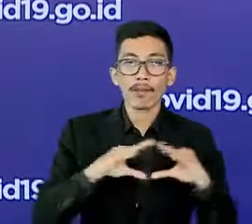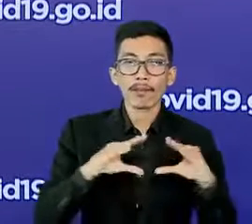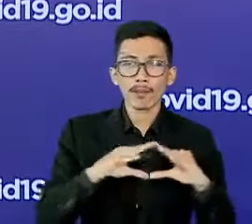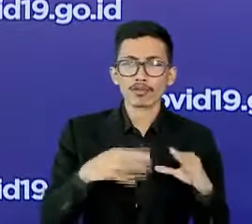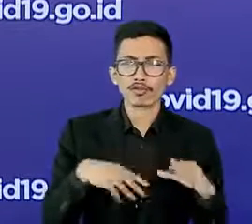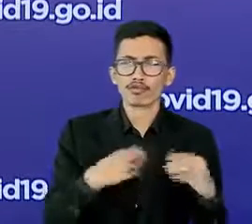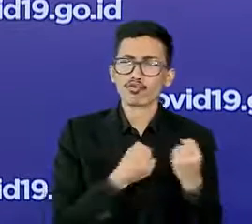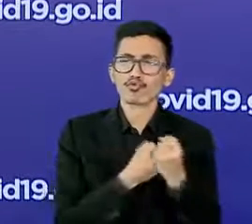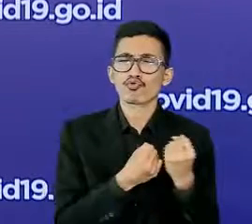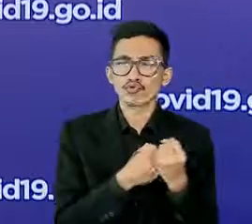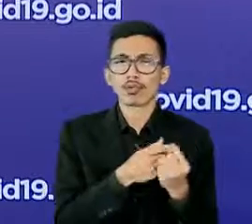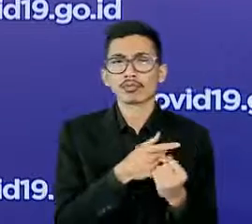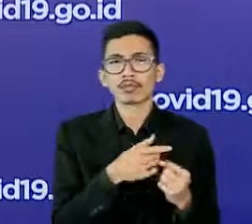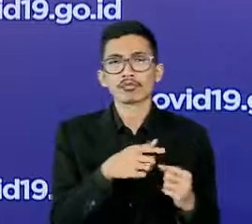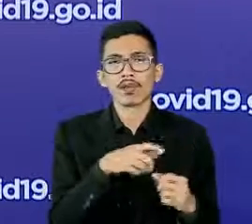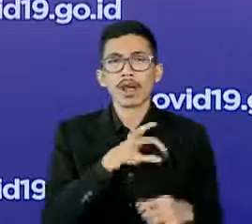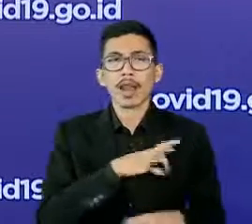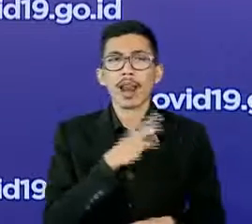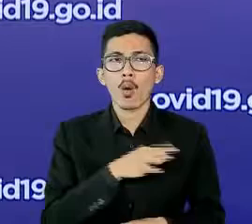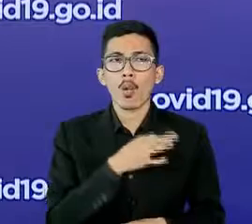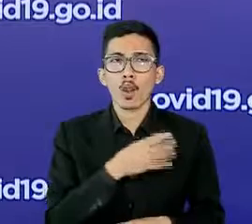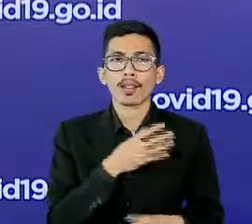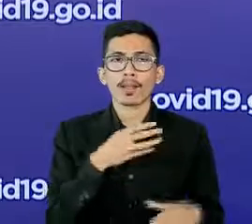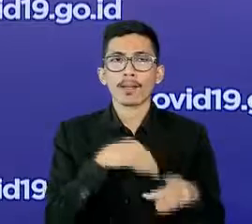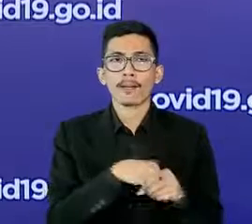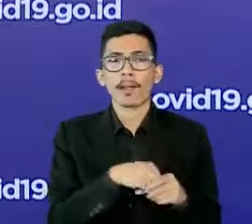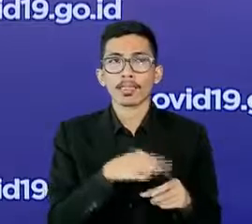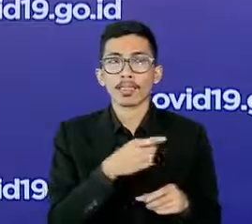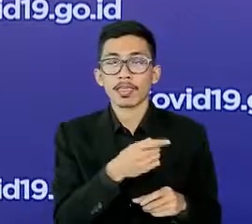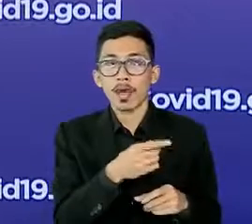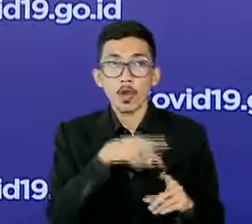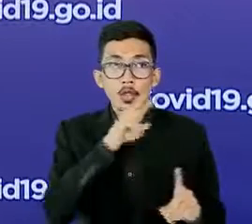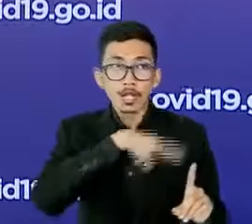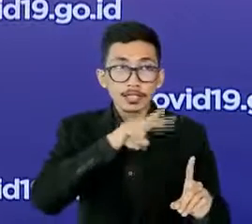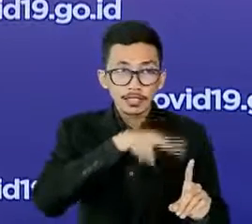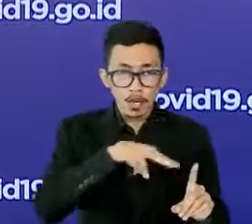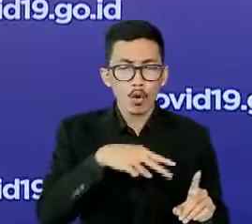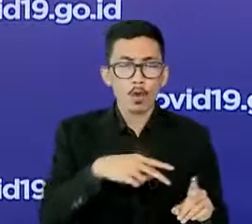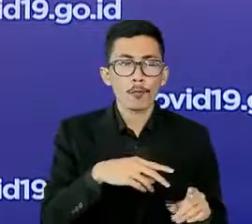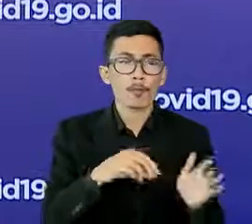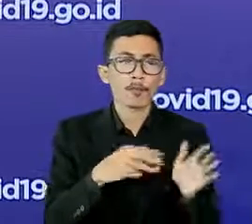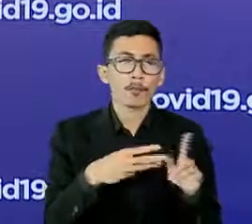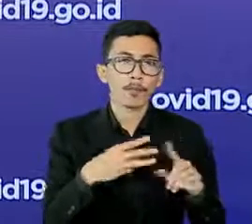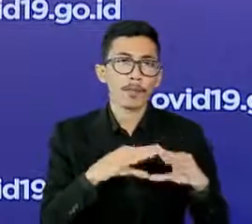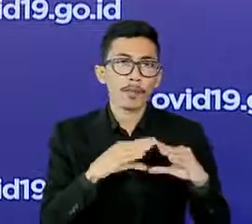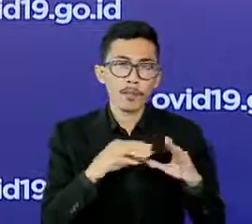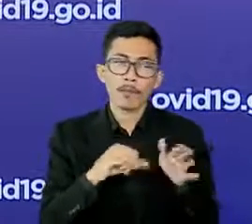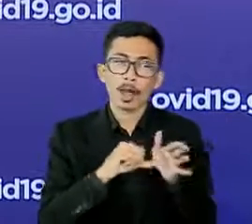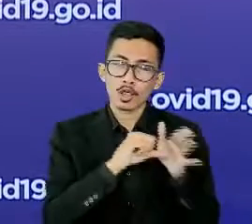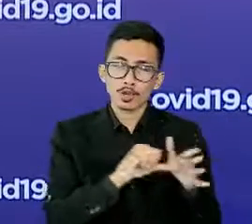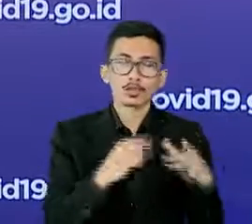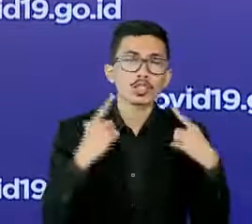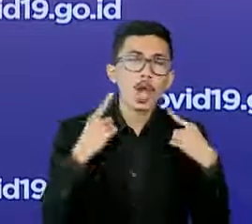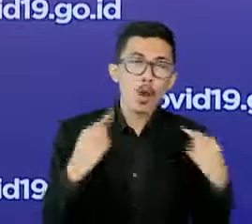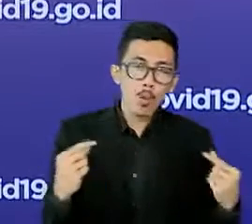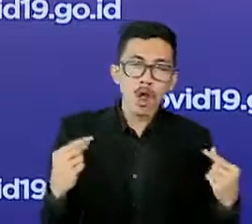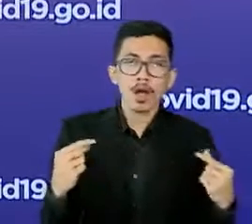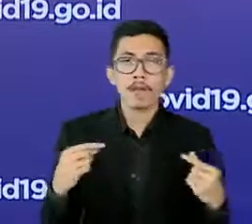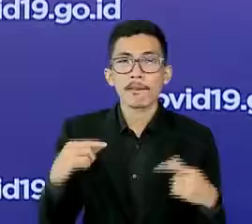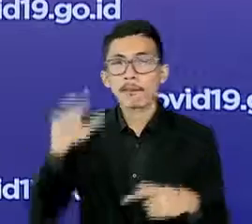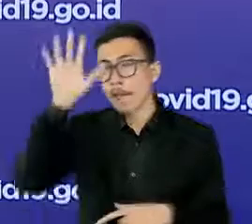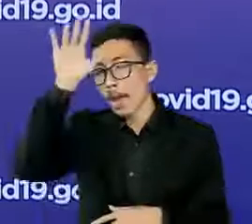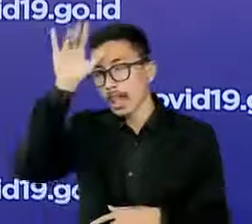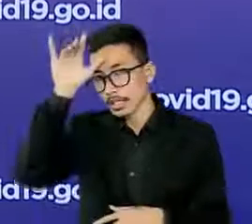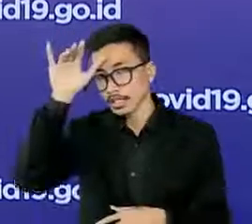relawan yang terlibat di dalam pelaksanaan atau menjadi atraksi er diseluruh wilayah Jawa dan Bali sejumlah